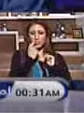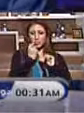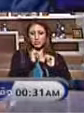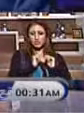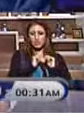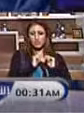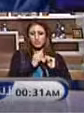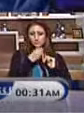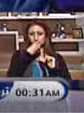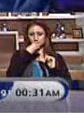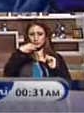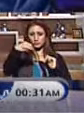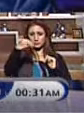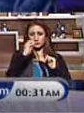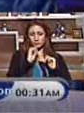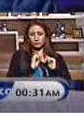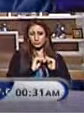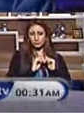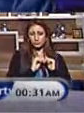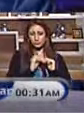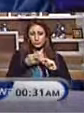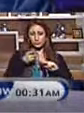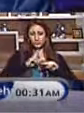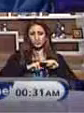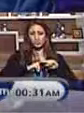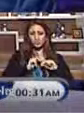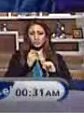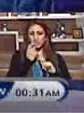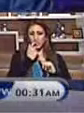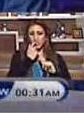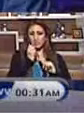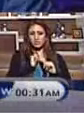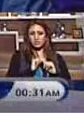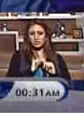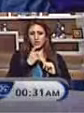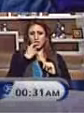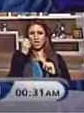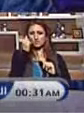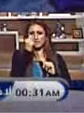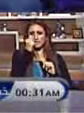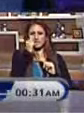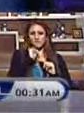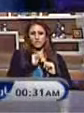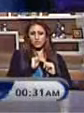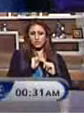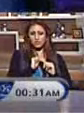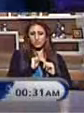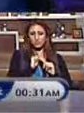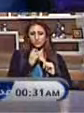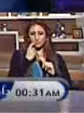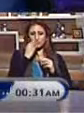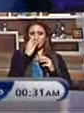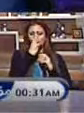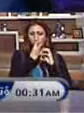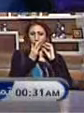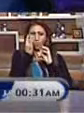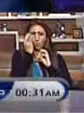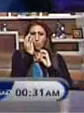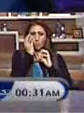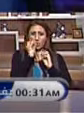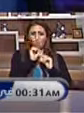مكانه فلما ينفلت من مكانه يجف فيتكو ما فيهوش ماء